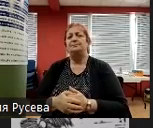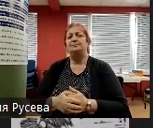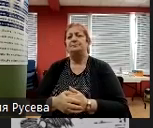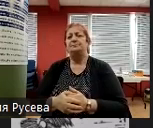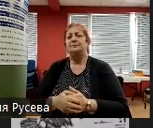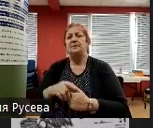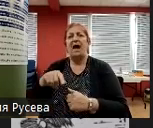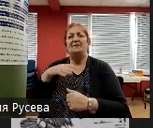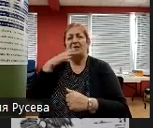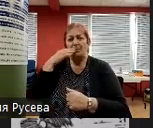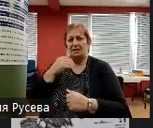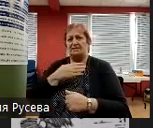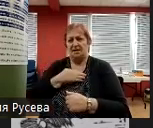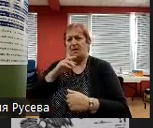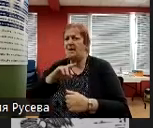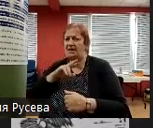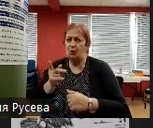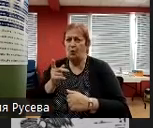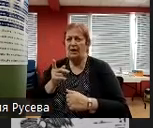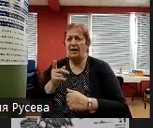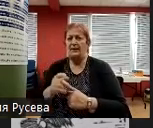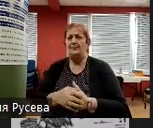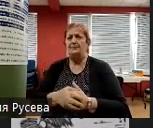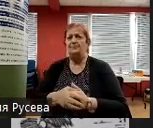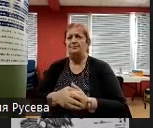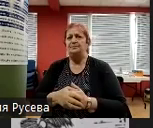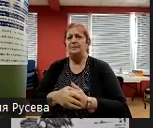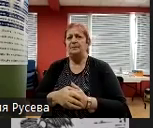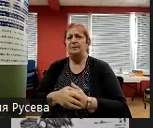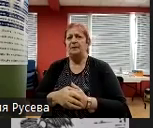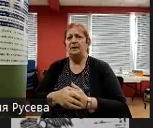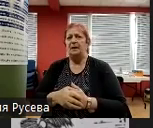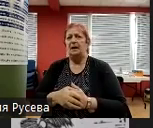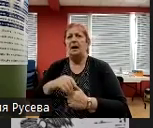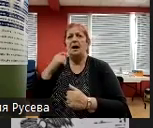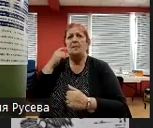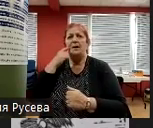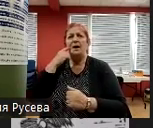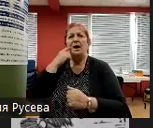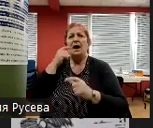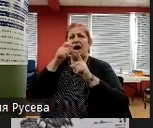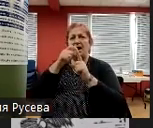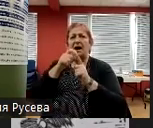Ние в българския си имаме други. БРБ, примерно, или там влезе в